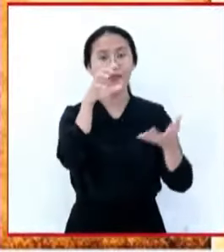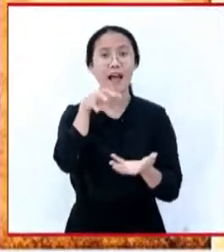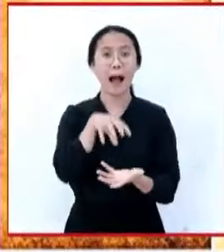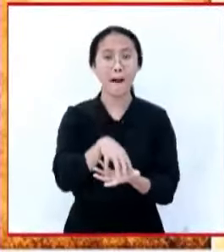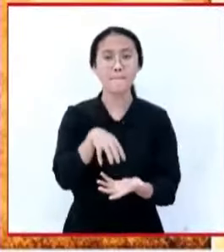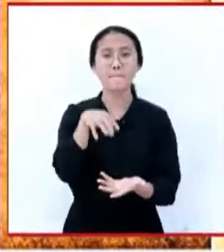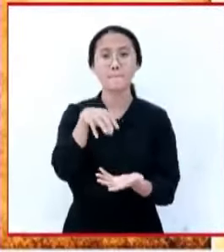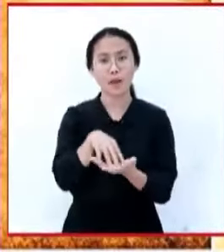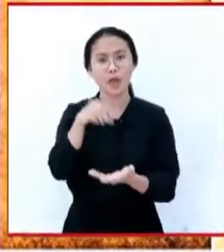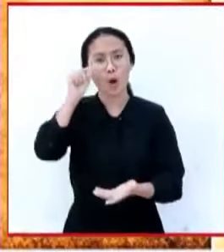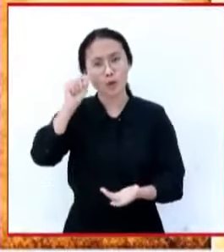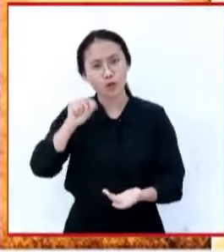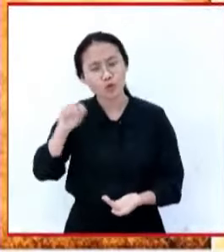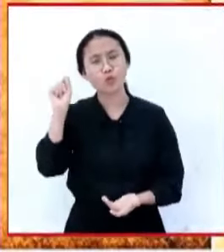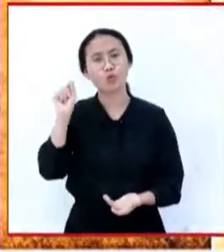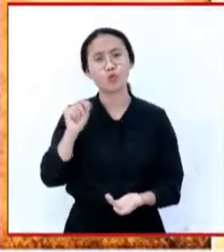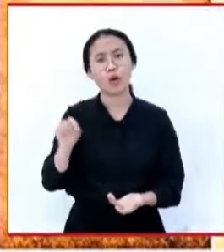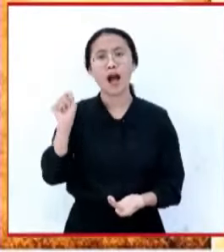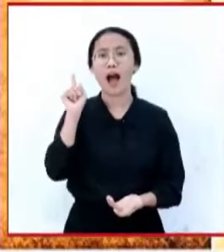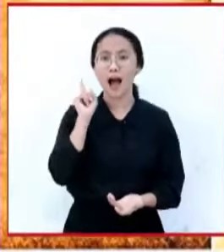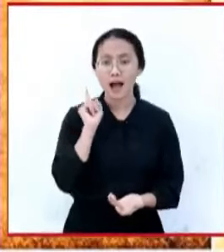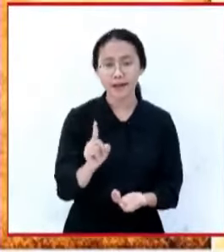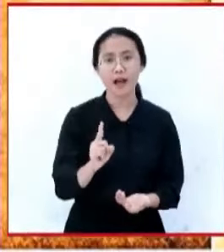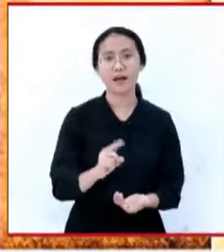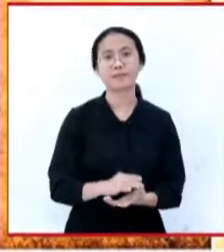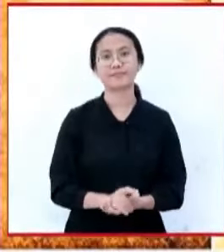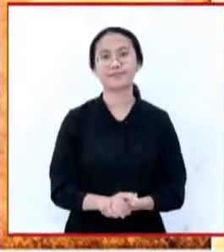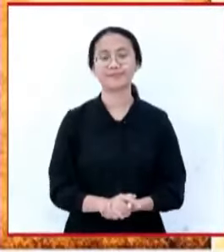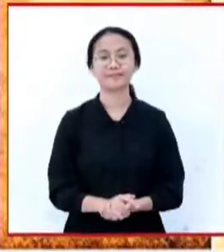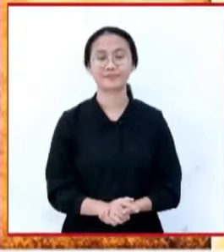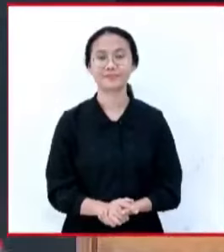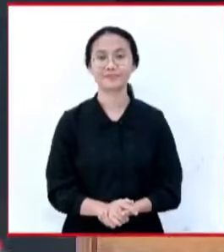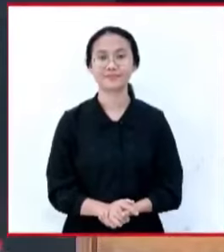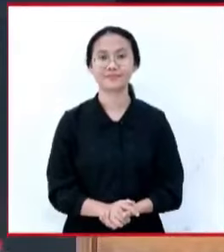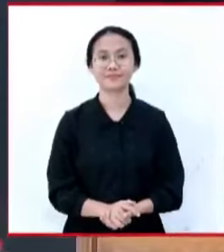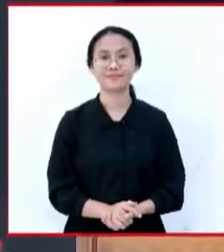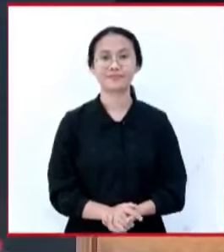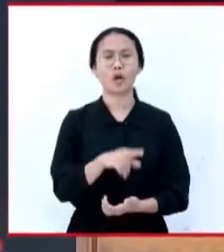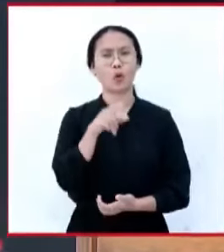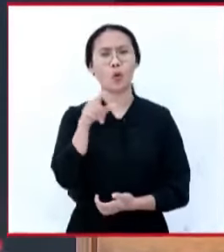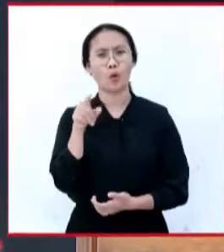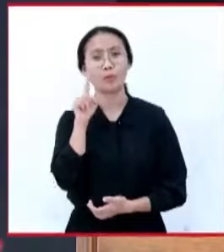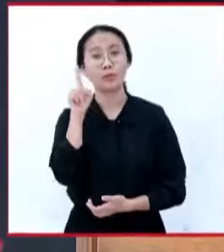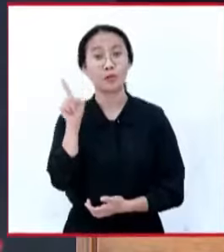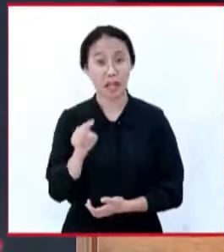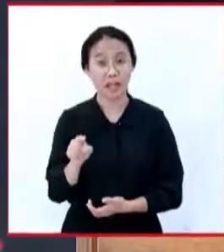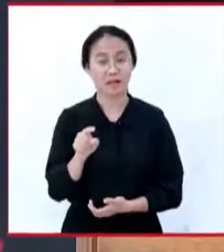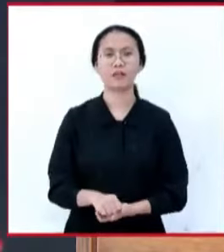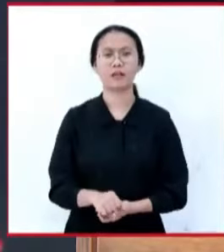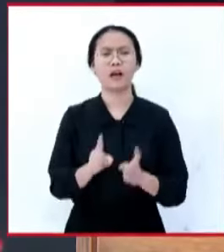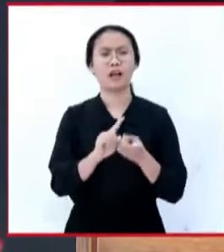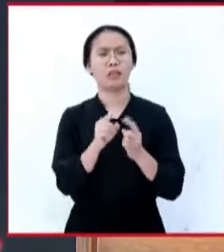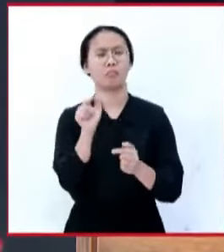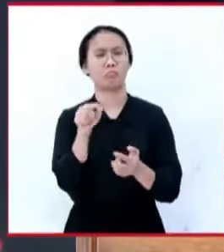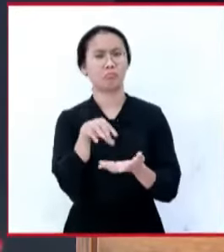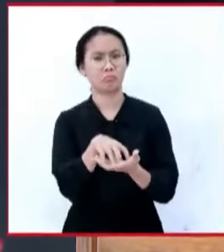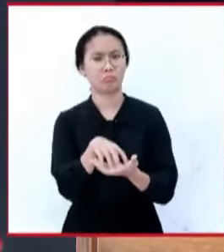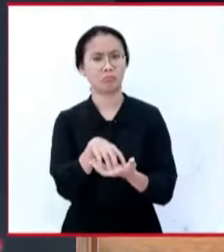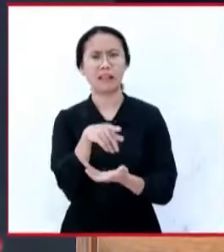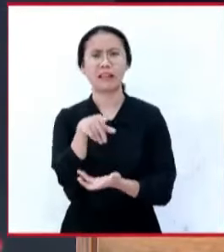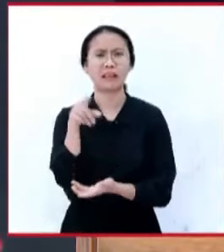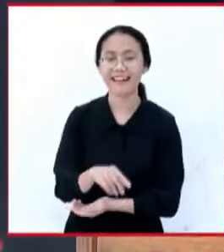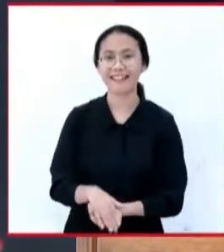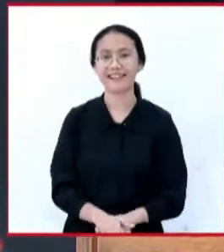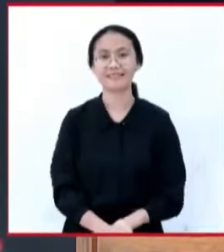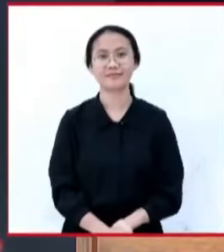benar-benar ada dan ada sebagai sebuah tempat lalu orang bertanya Kalau memang itu tempat-tempatnya di mana